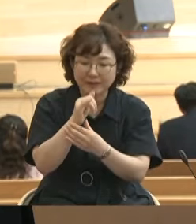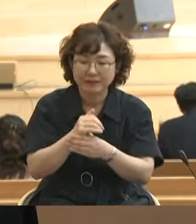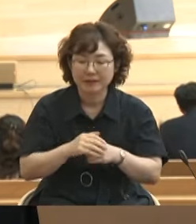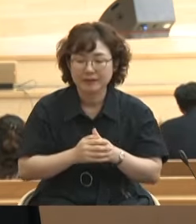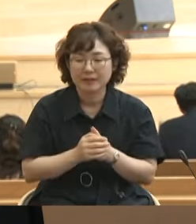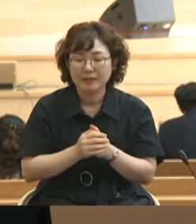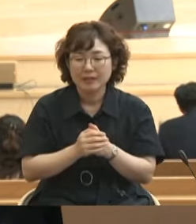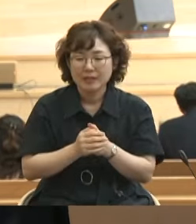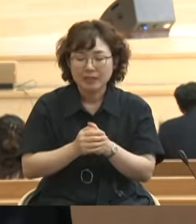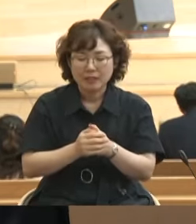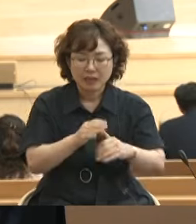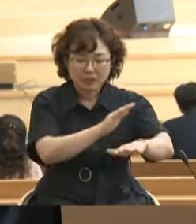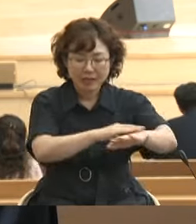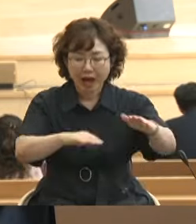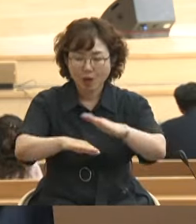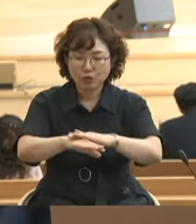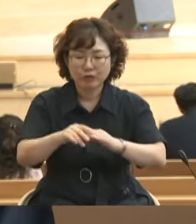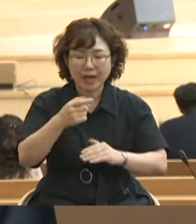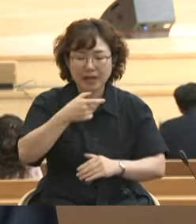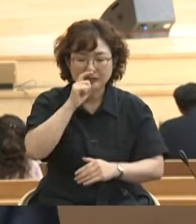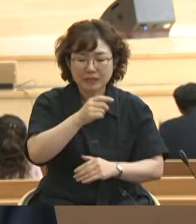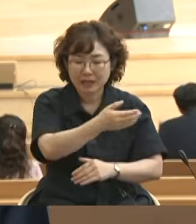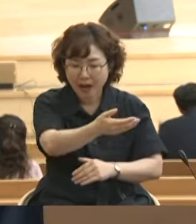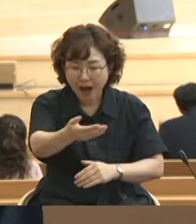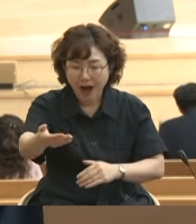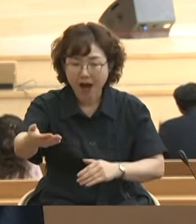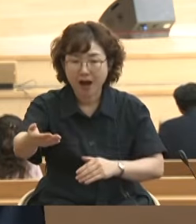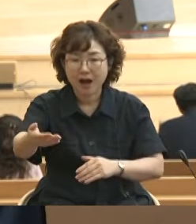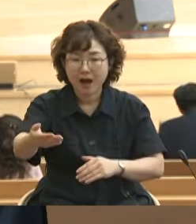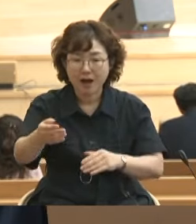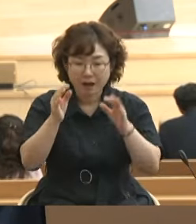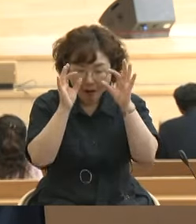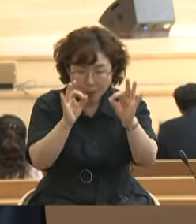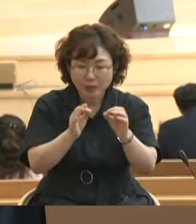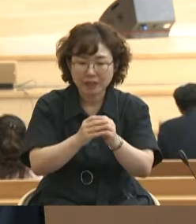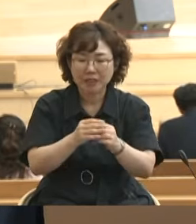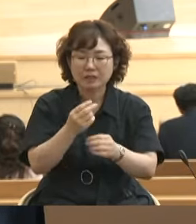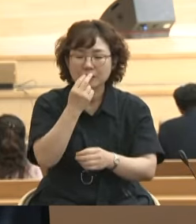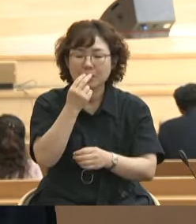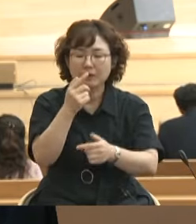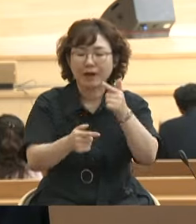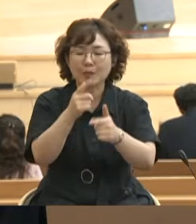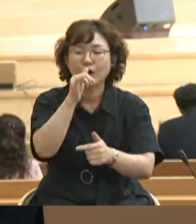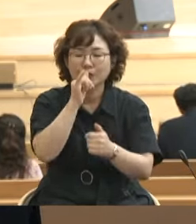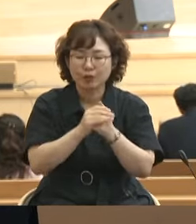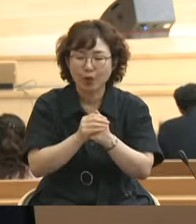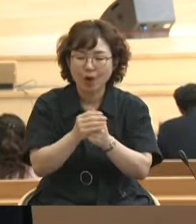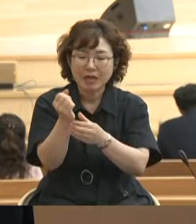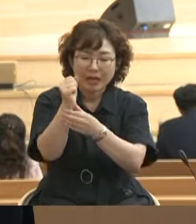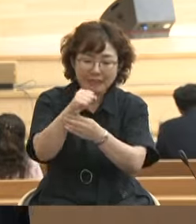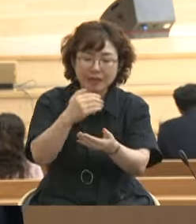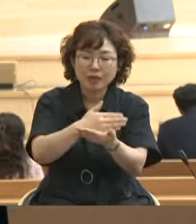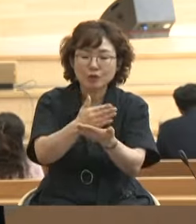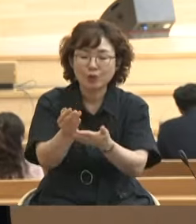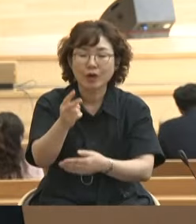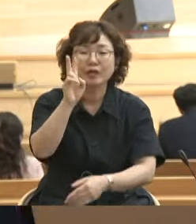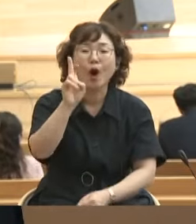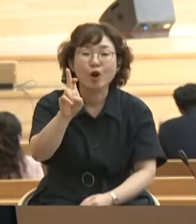생명수 강 좌우에 생명나무가 있다 그렇게 말해요. 근데 그것도 열두 가지 열매를